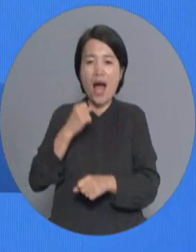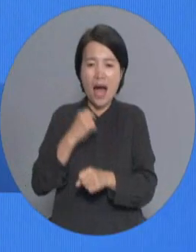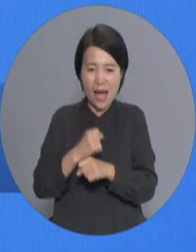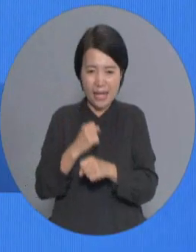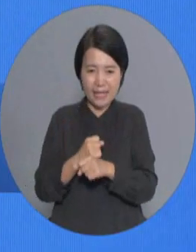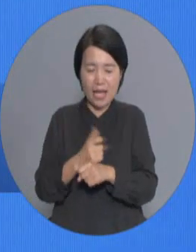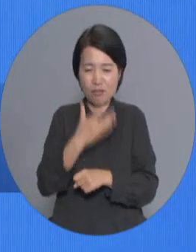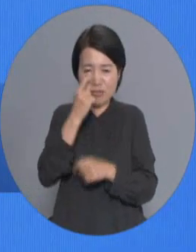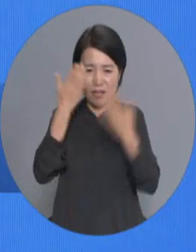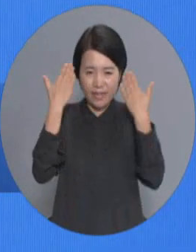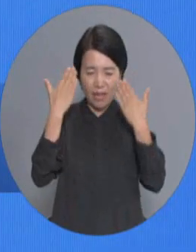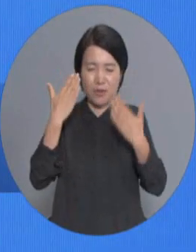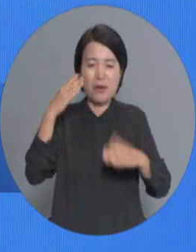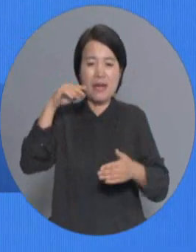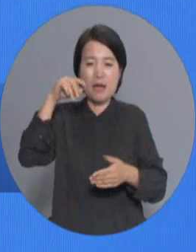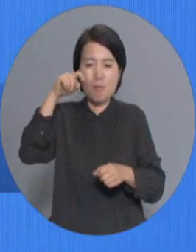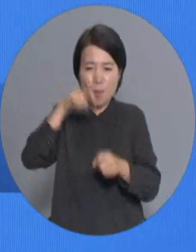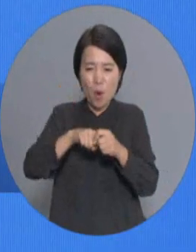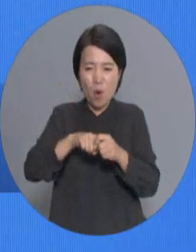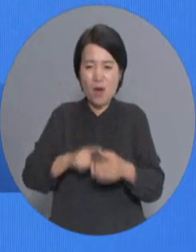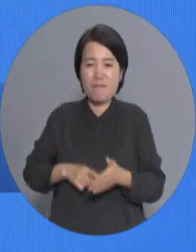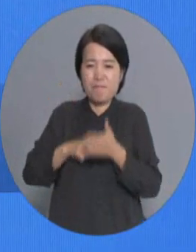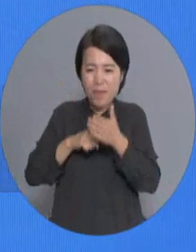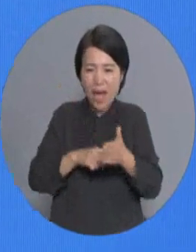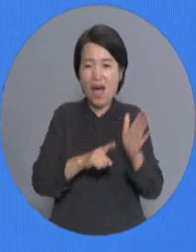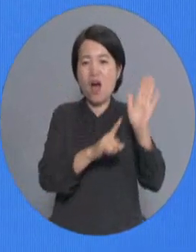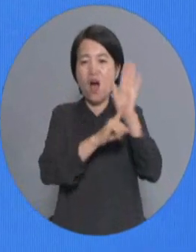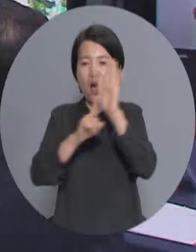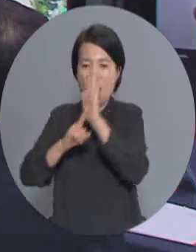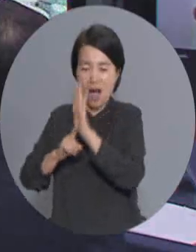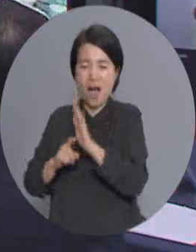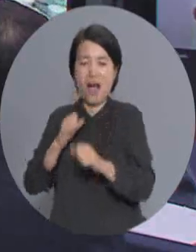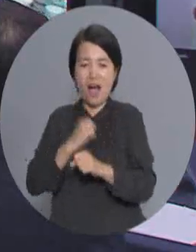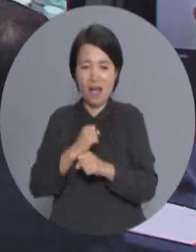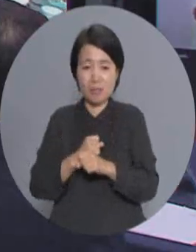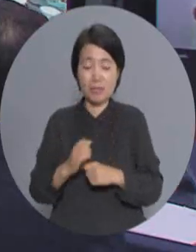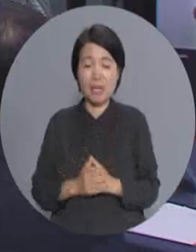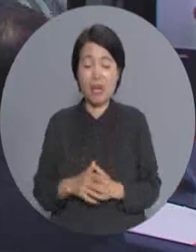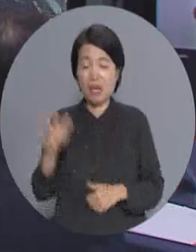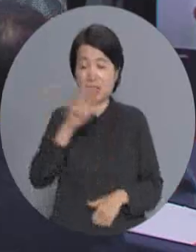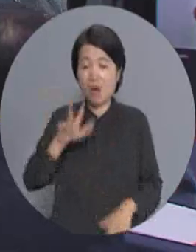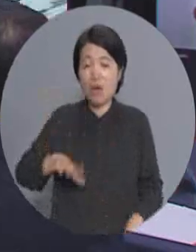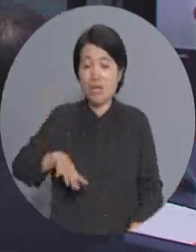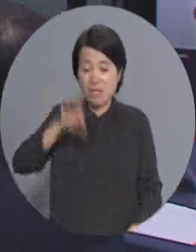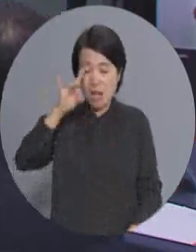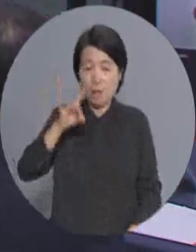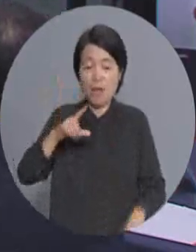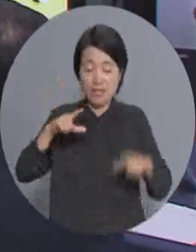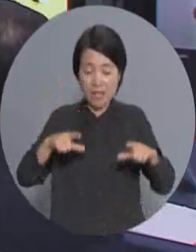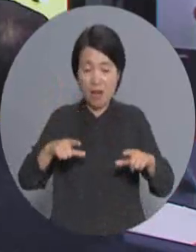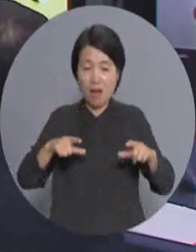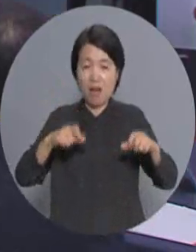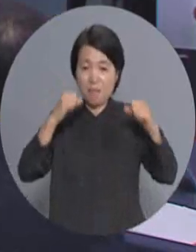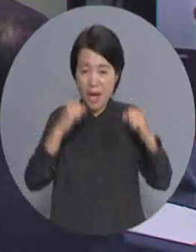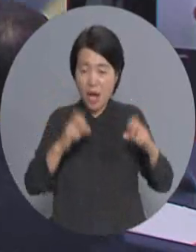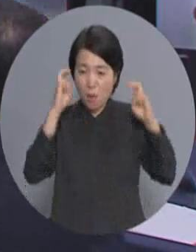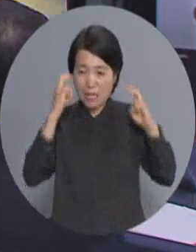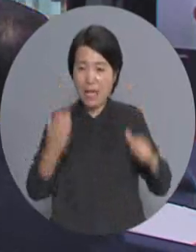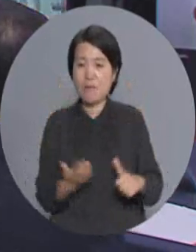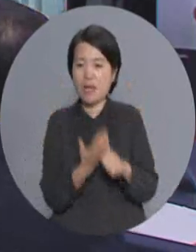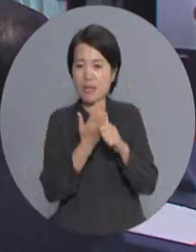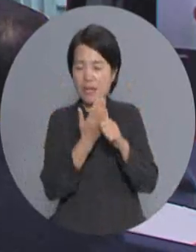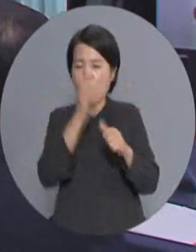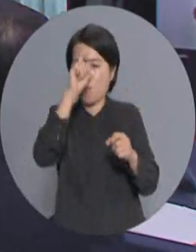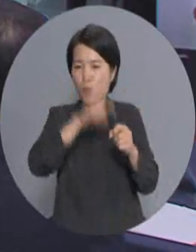국립 순천대학교 의지를 널리 알리기 위해서 전국 최초로 지역 기업 육성을 글로컬 대학